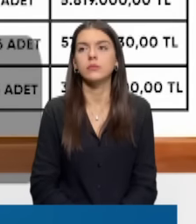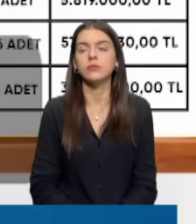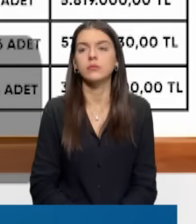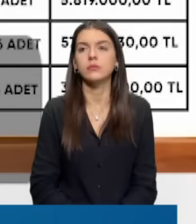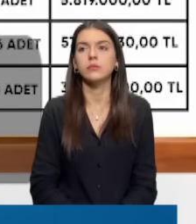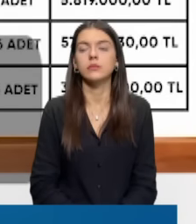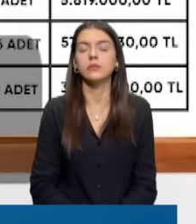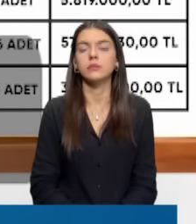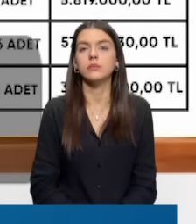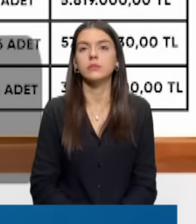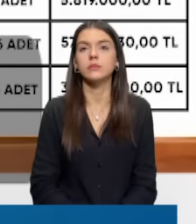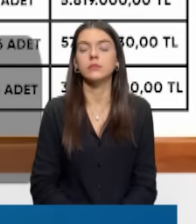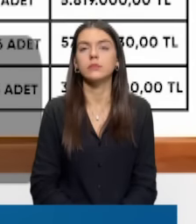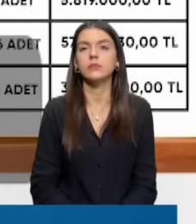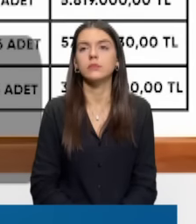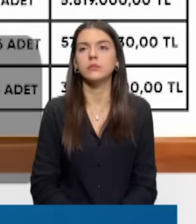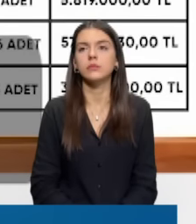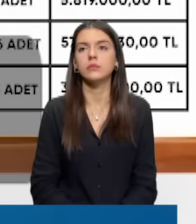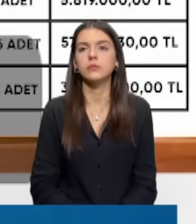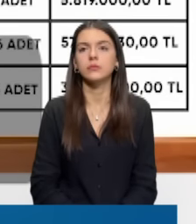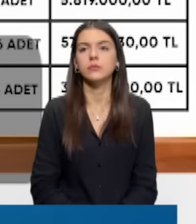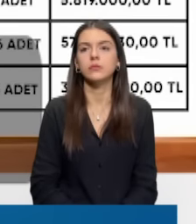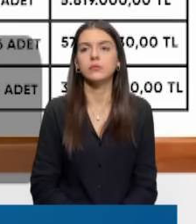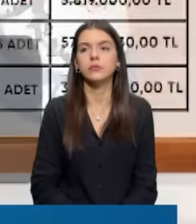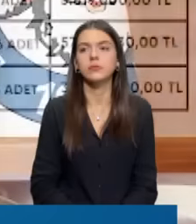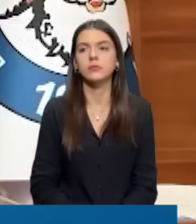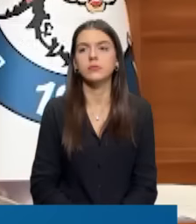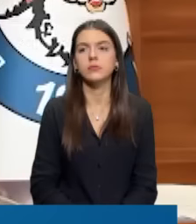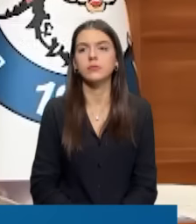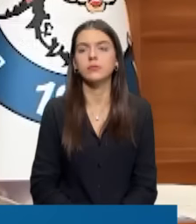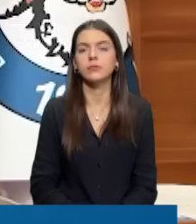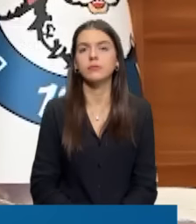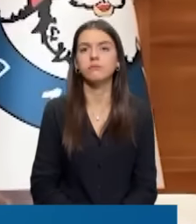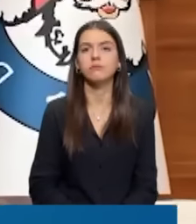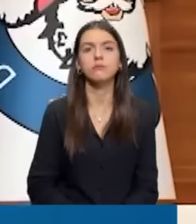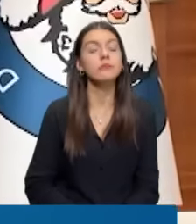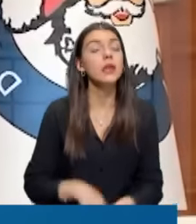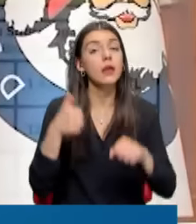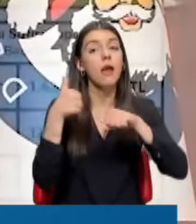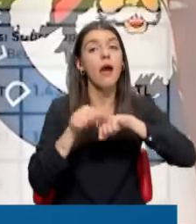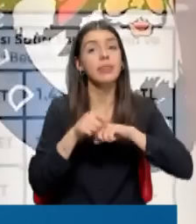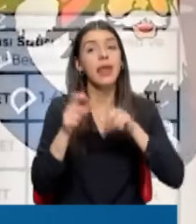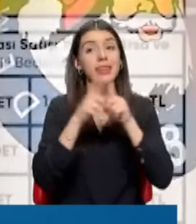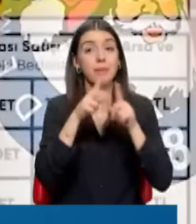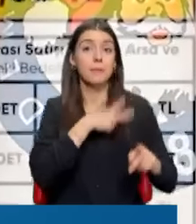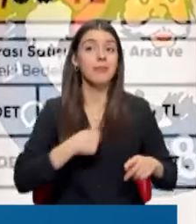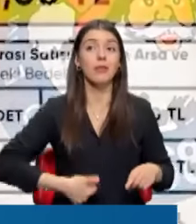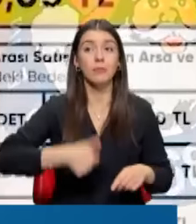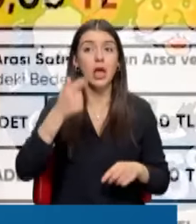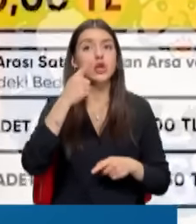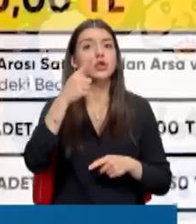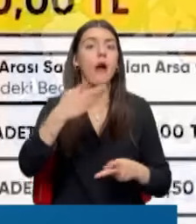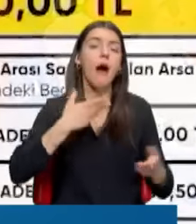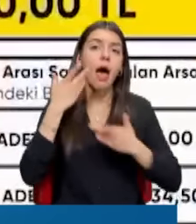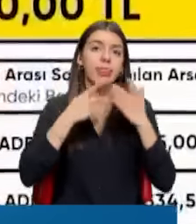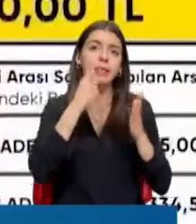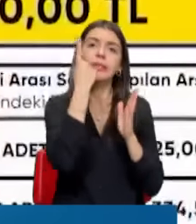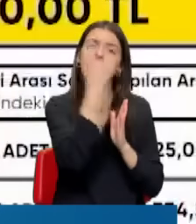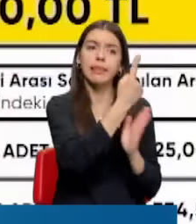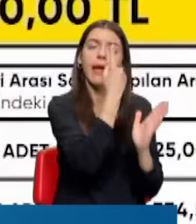bin 520 TL şu anda borcu bulunmaktadır. Antalya Demre Belediye Başkanı Fahri Duran da sunum yaparak kalem